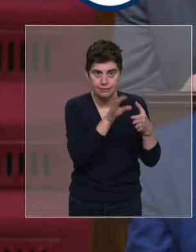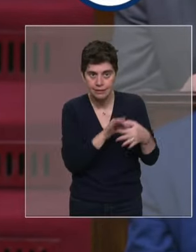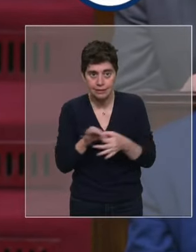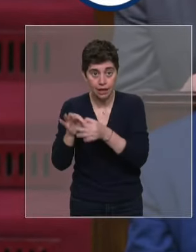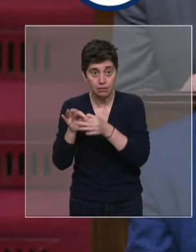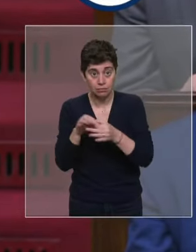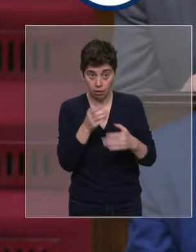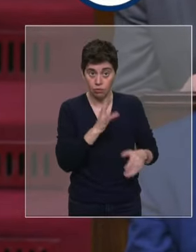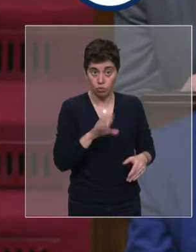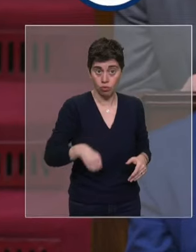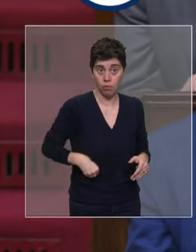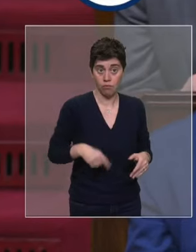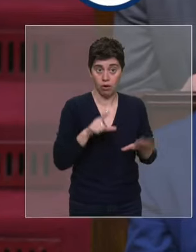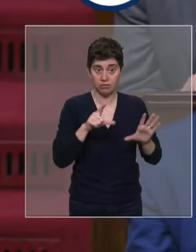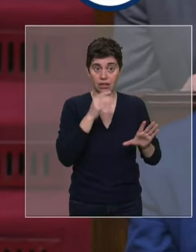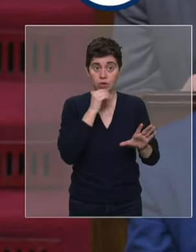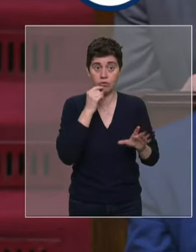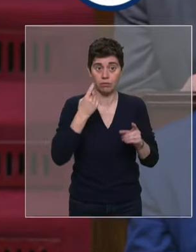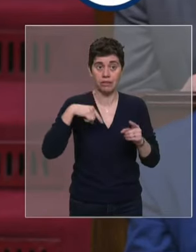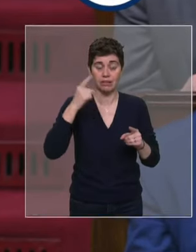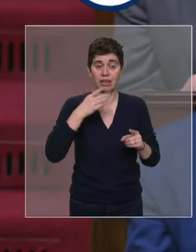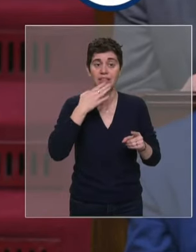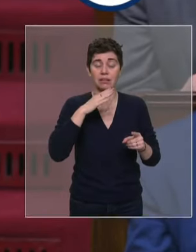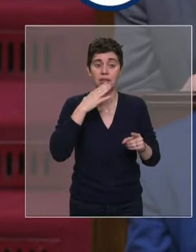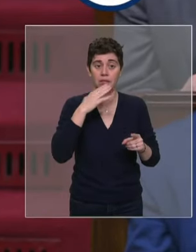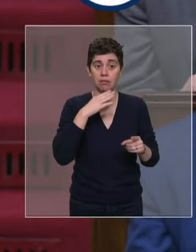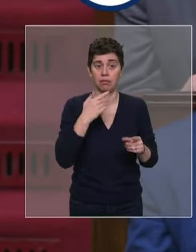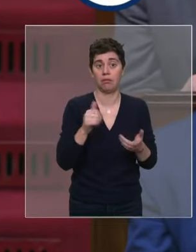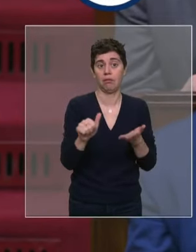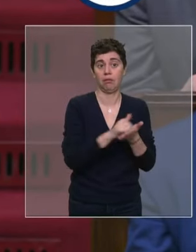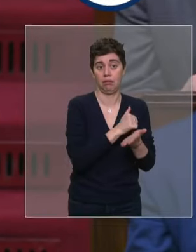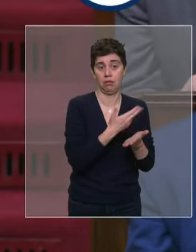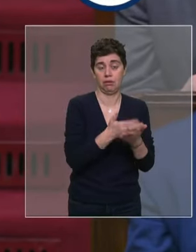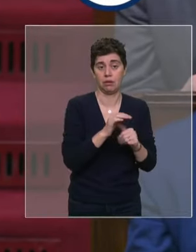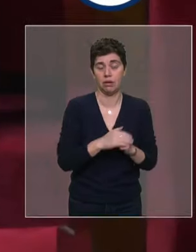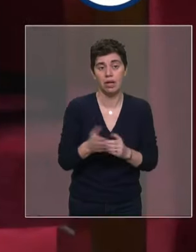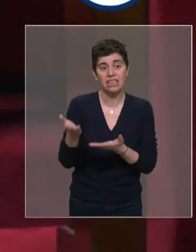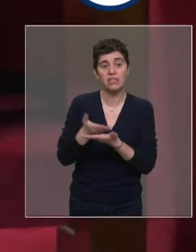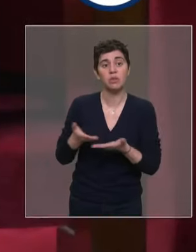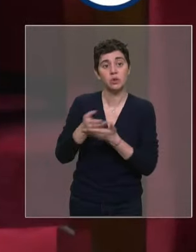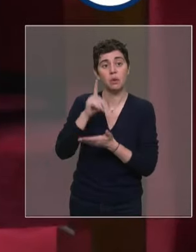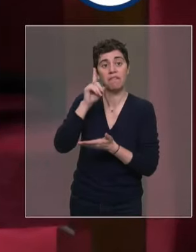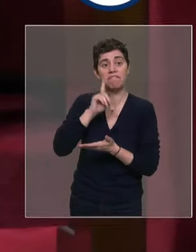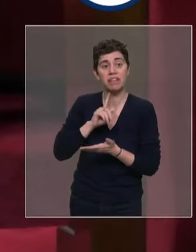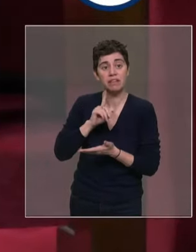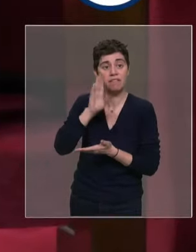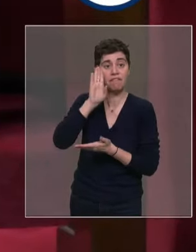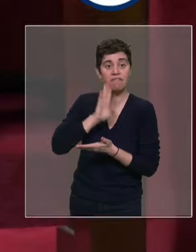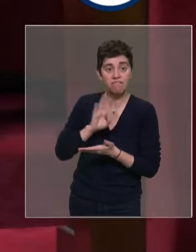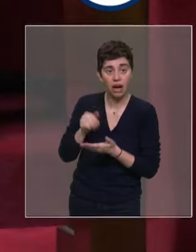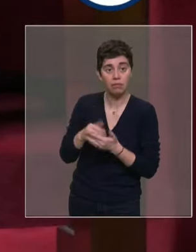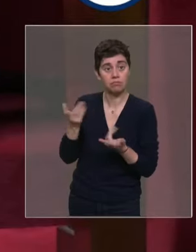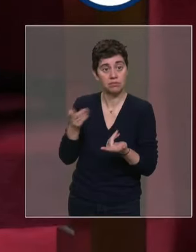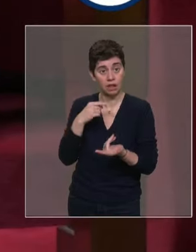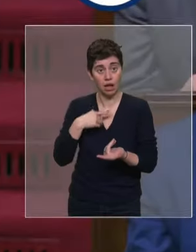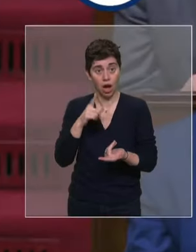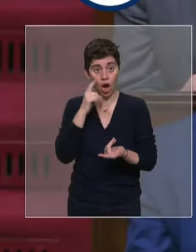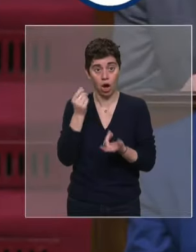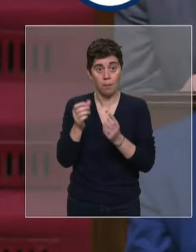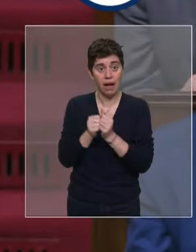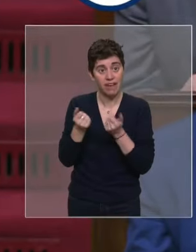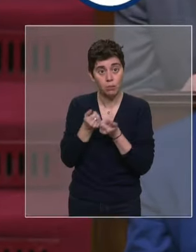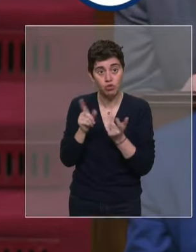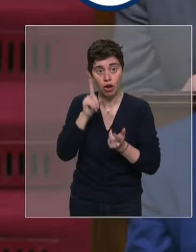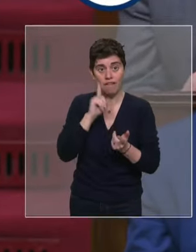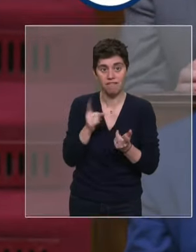7 octobre dernier en Israël. Silence total sur la condition des filles et des femmes, sur la polygamie encore pratiquée et la charia